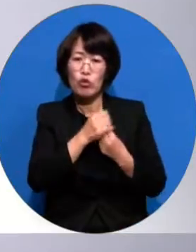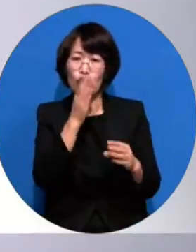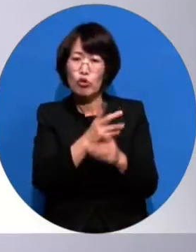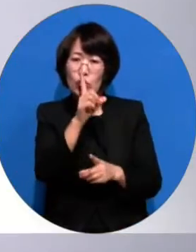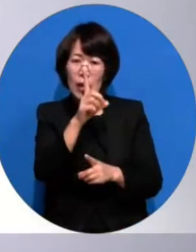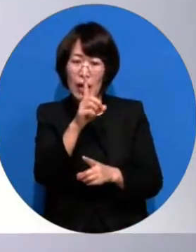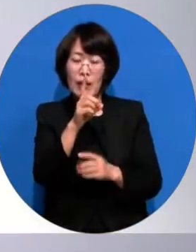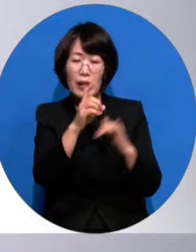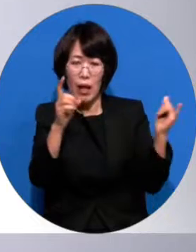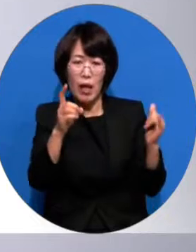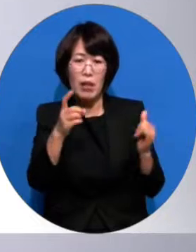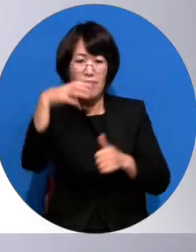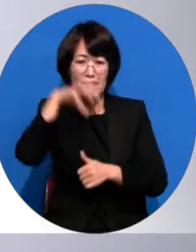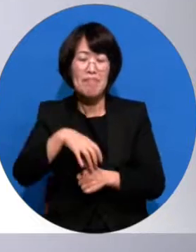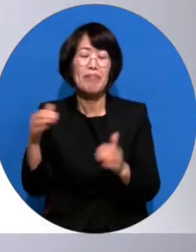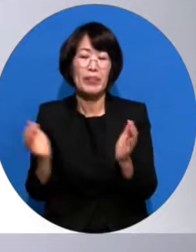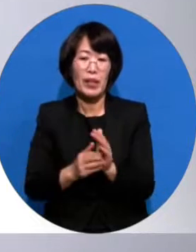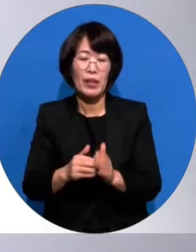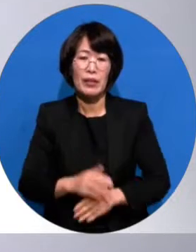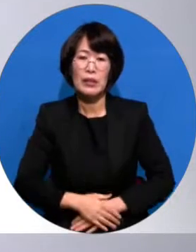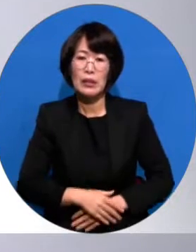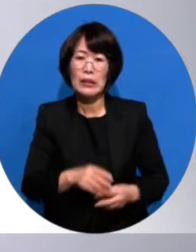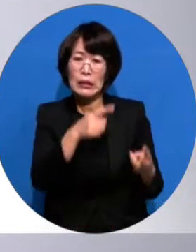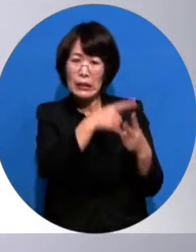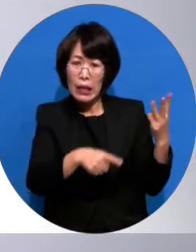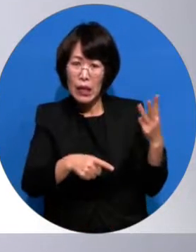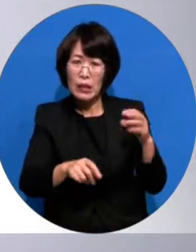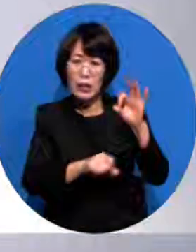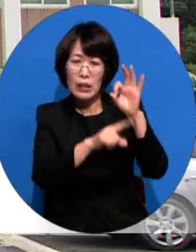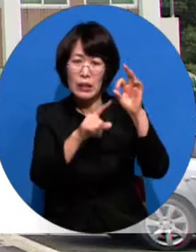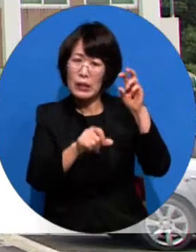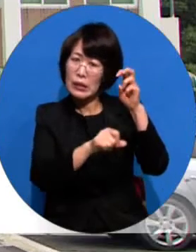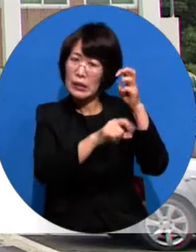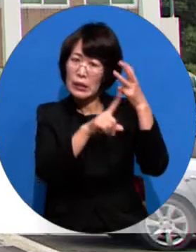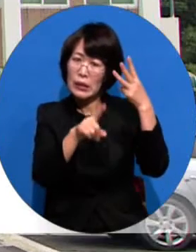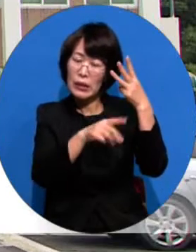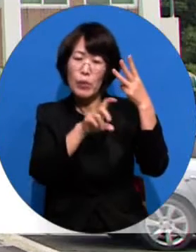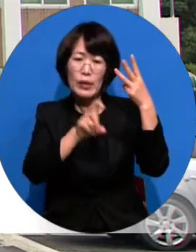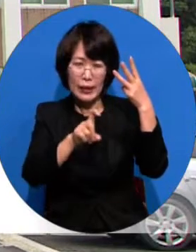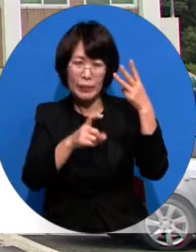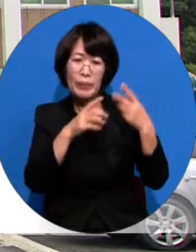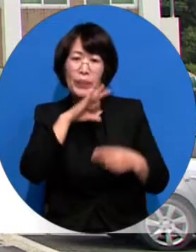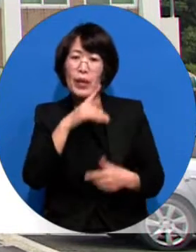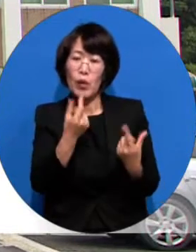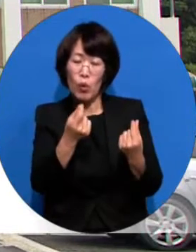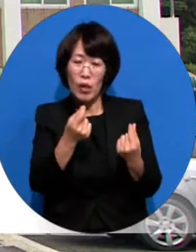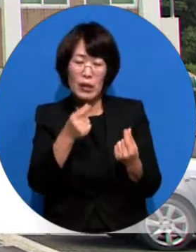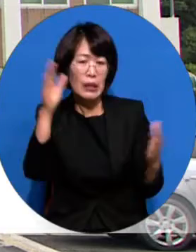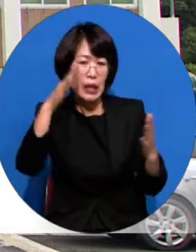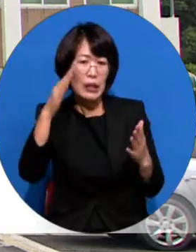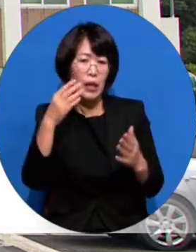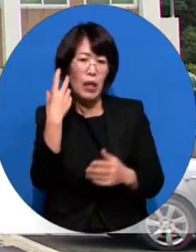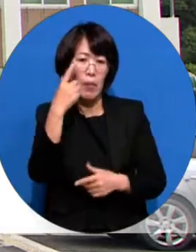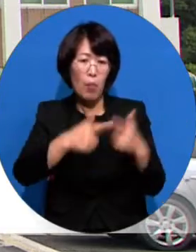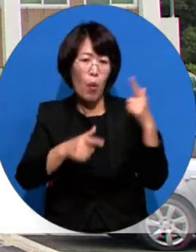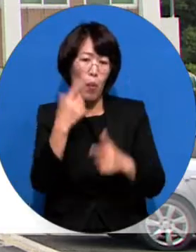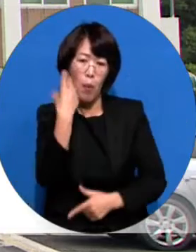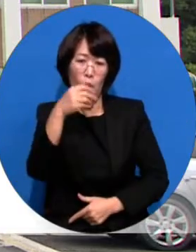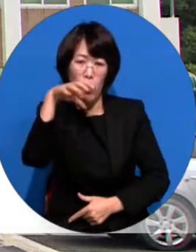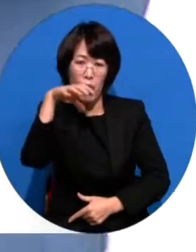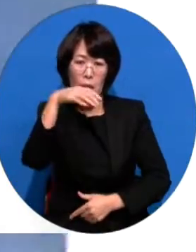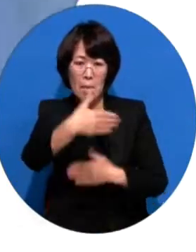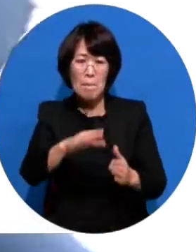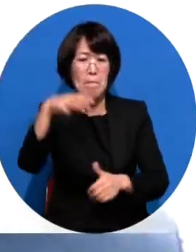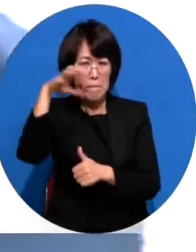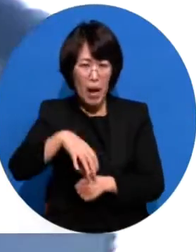등 혐의로 구속했습니다 이들은 지난 10에 비슷한 나이대 학생을 목포의 한 모텔방에 가두고 집단 구탄 혐의를